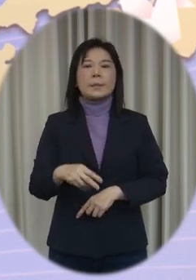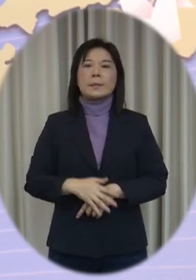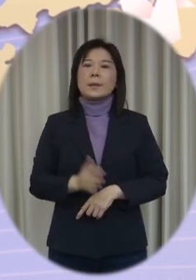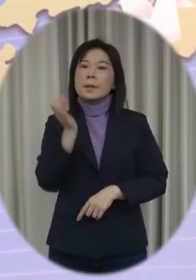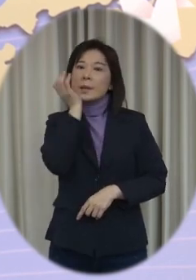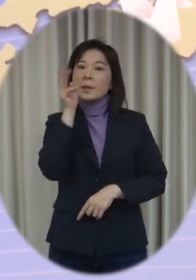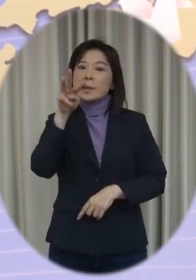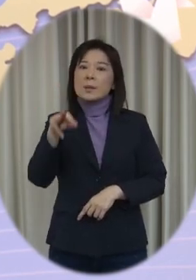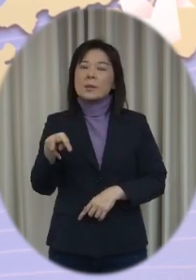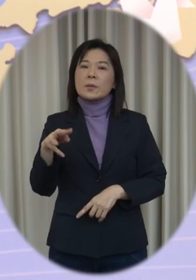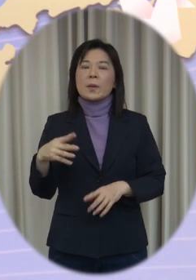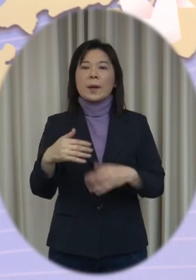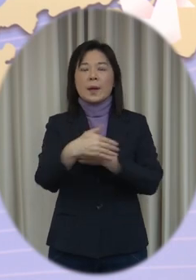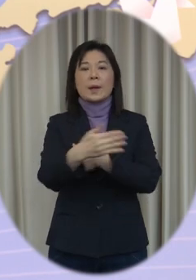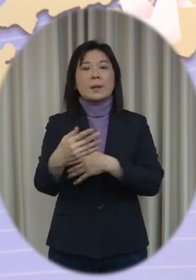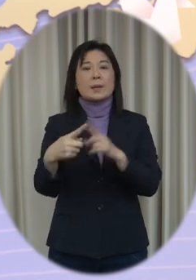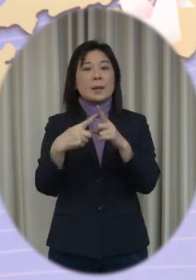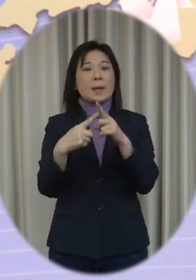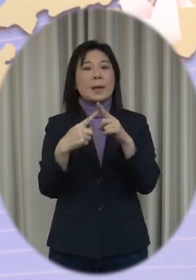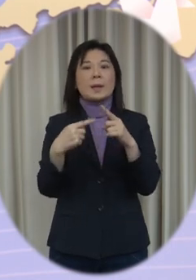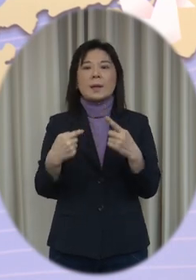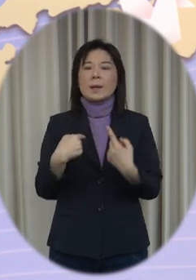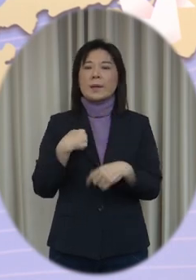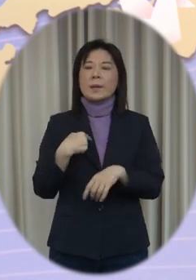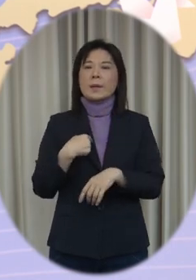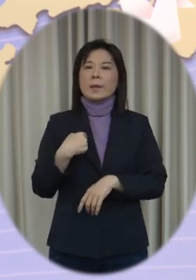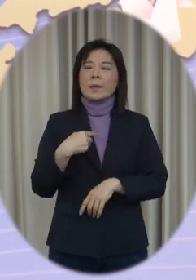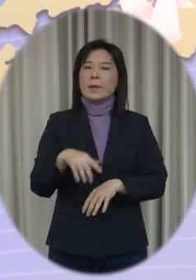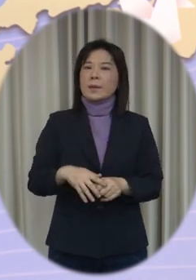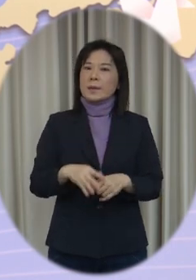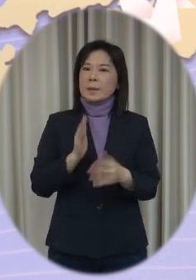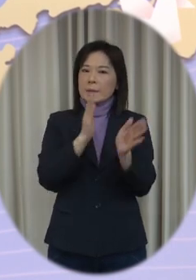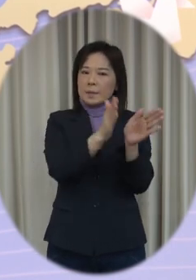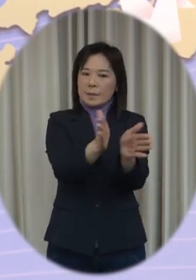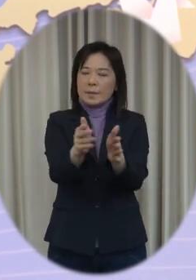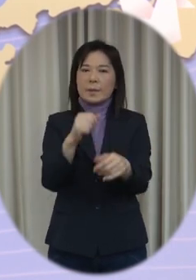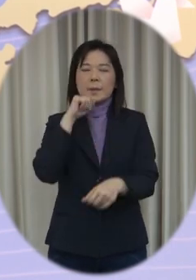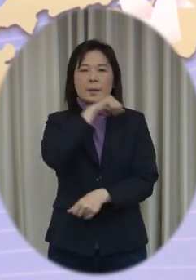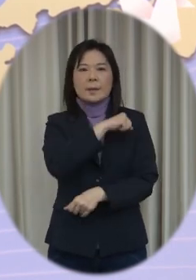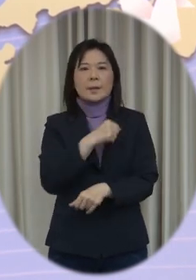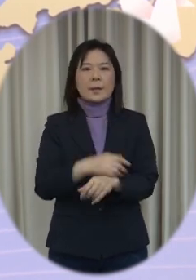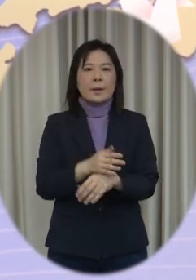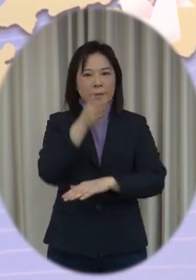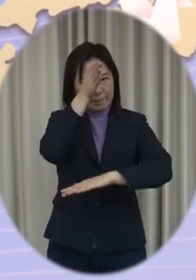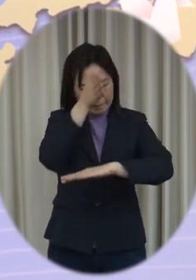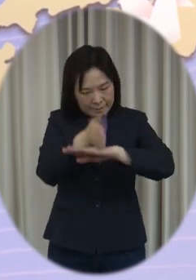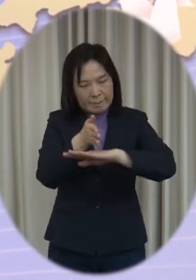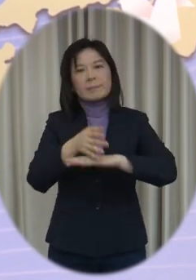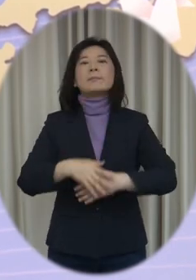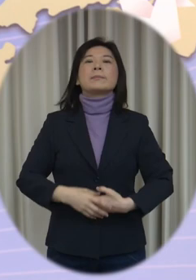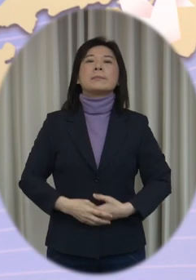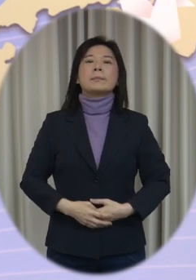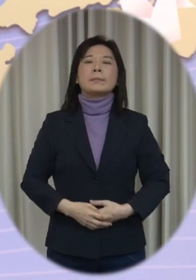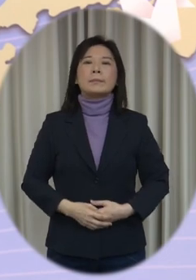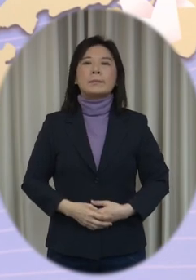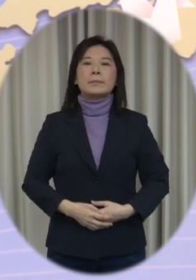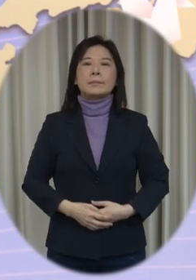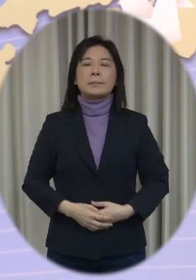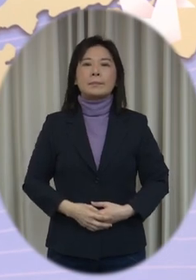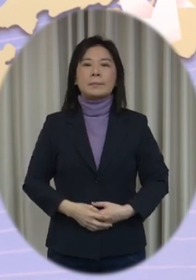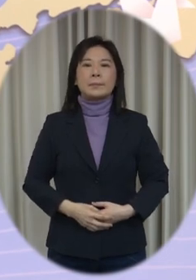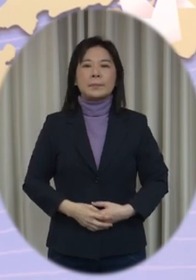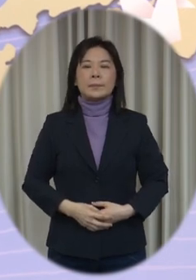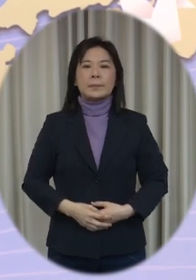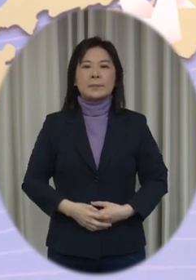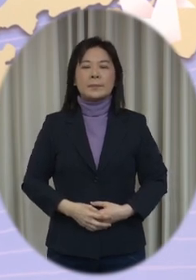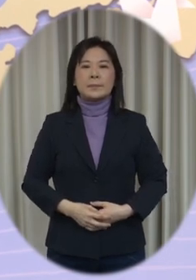川县人的身份向台湾各界人士表达诚挚的感谢之意。 1月1日の